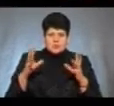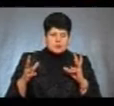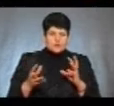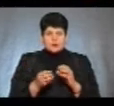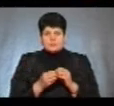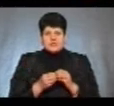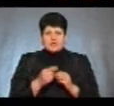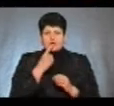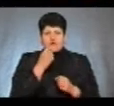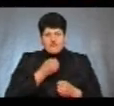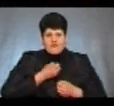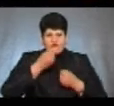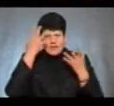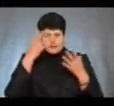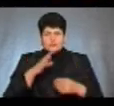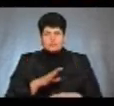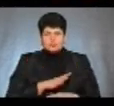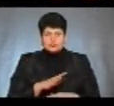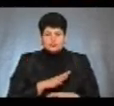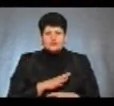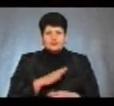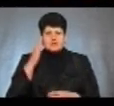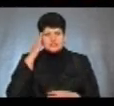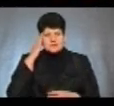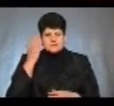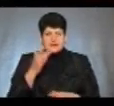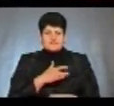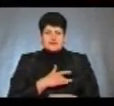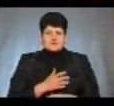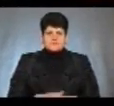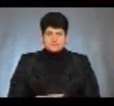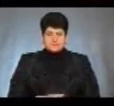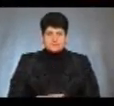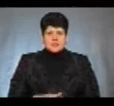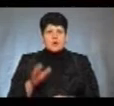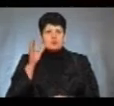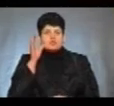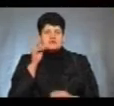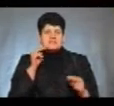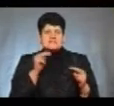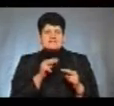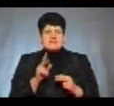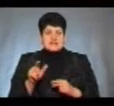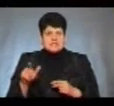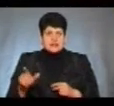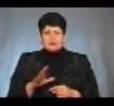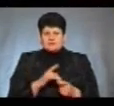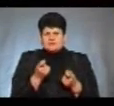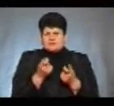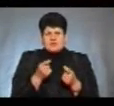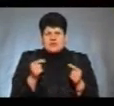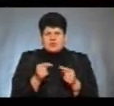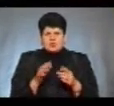і провалив, і посичного враження через укритку серця. Послухавши свідків, деякі були неточності,